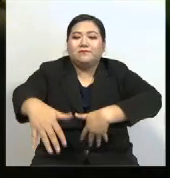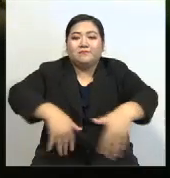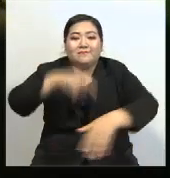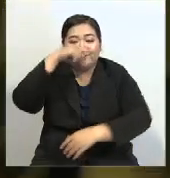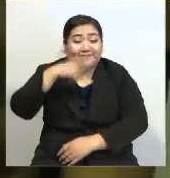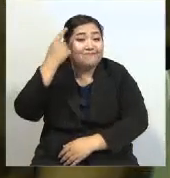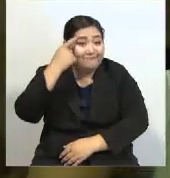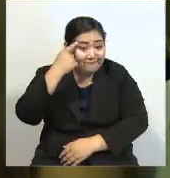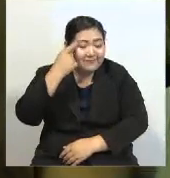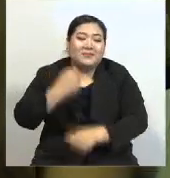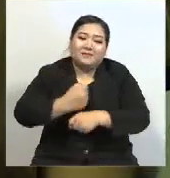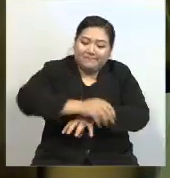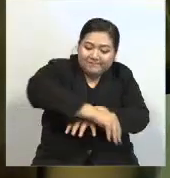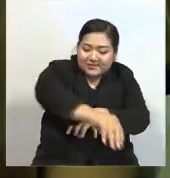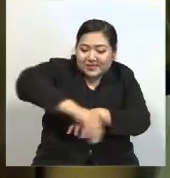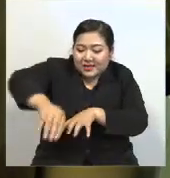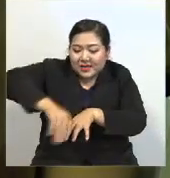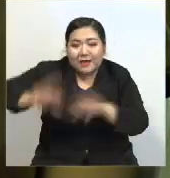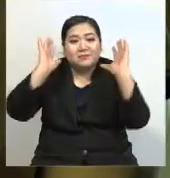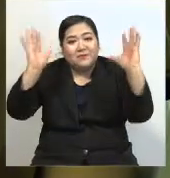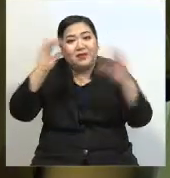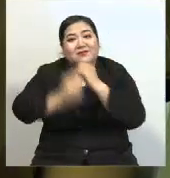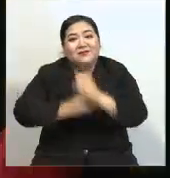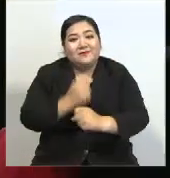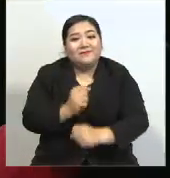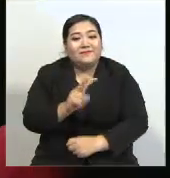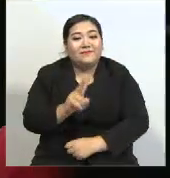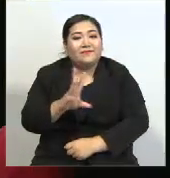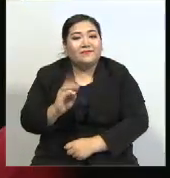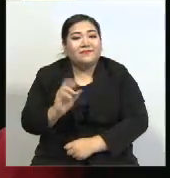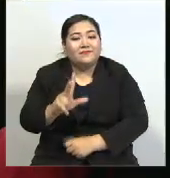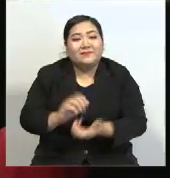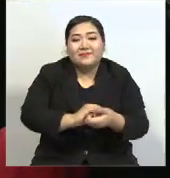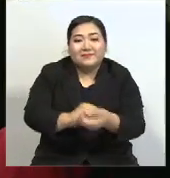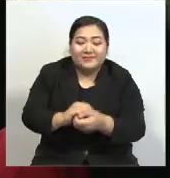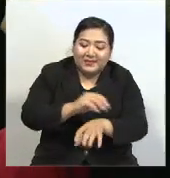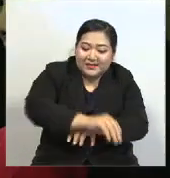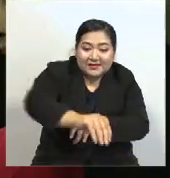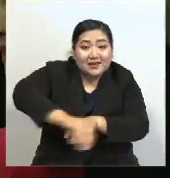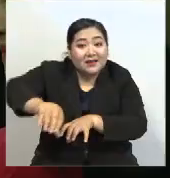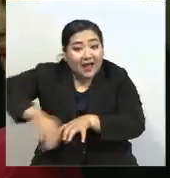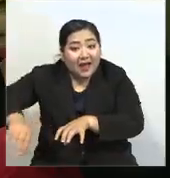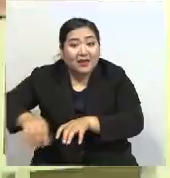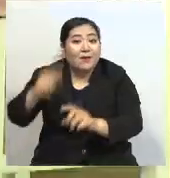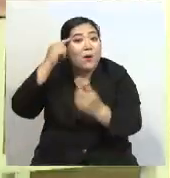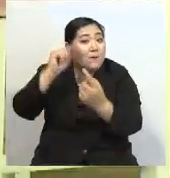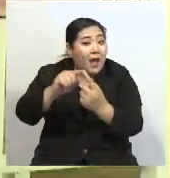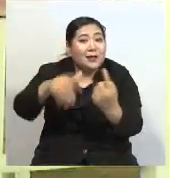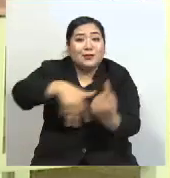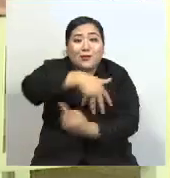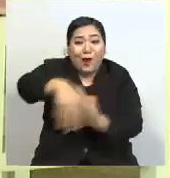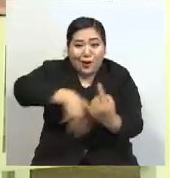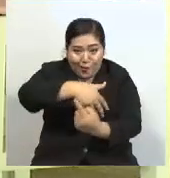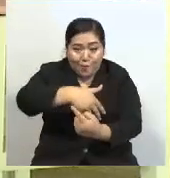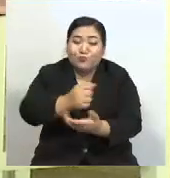ยังเป็นการสร้างเครือข่ายการประชาสัมพันธ์ในปี2563ที่เน้นเรื่องของการรักษาสิ่งแวดล้อม